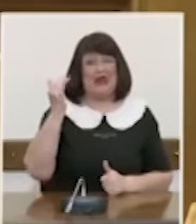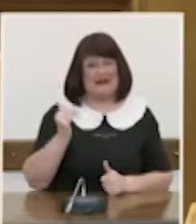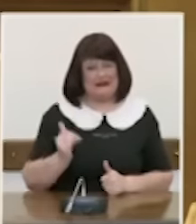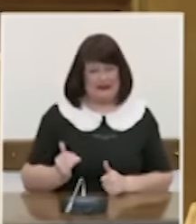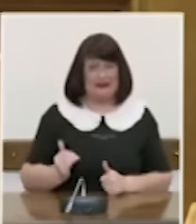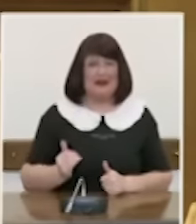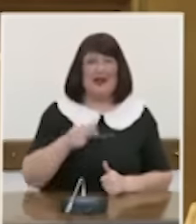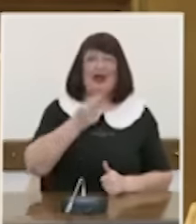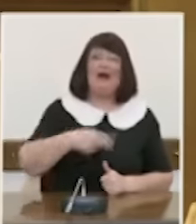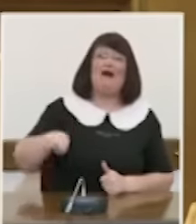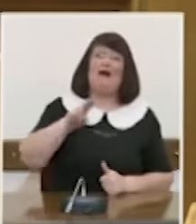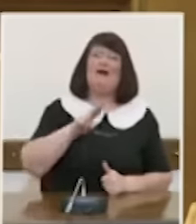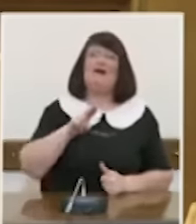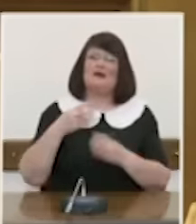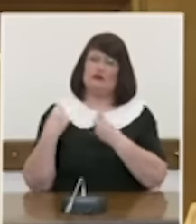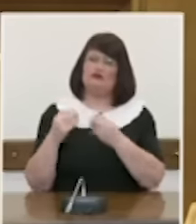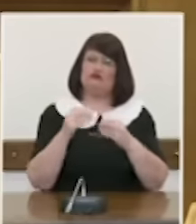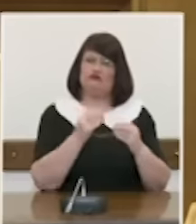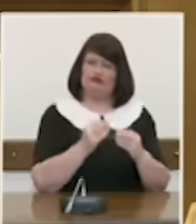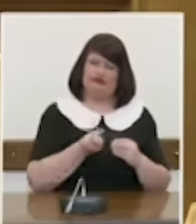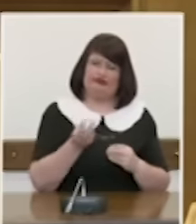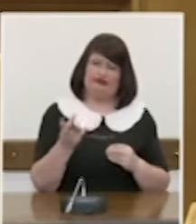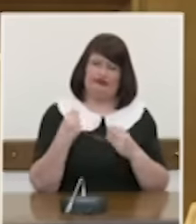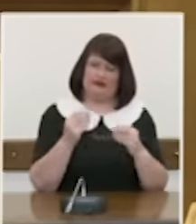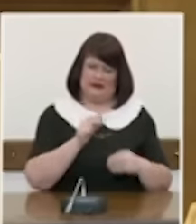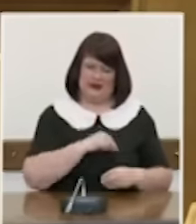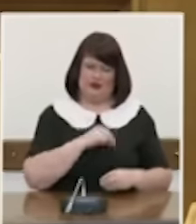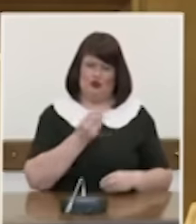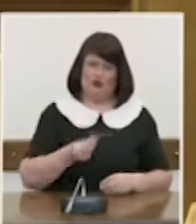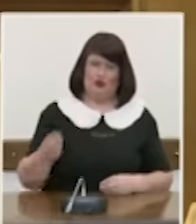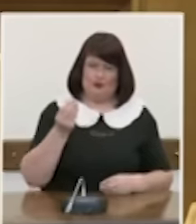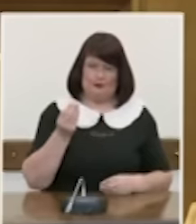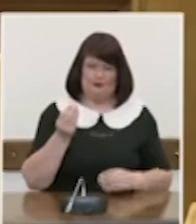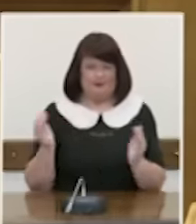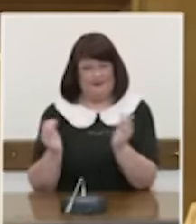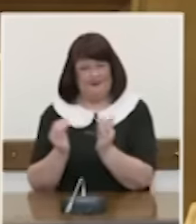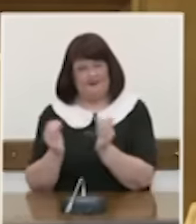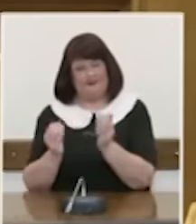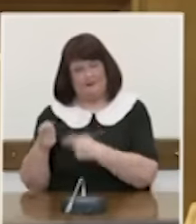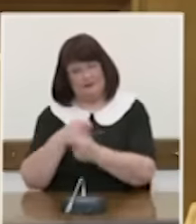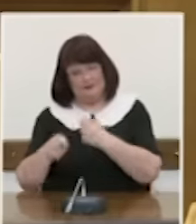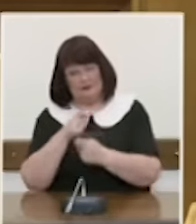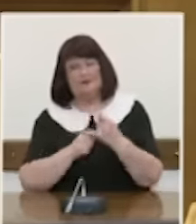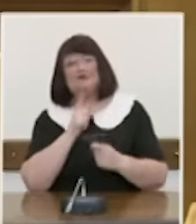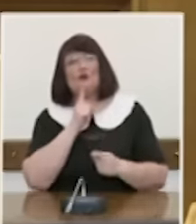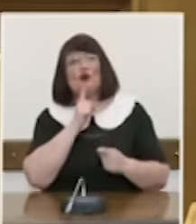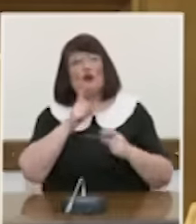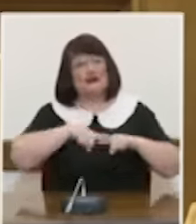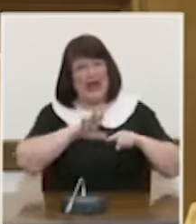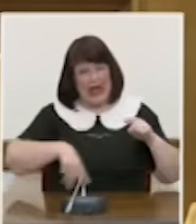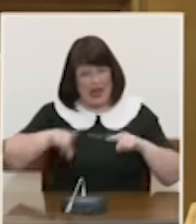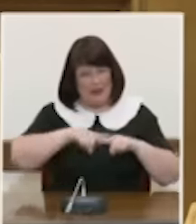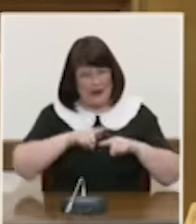των πωλήσεων και έτσι και το κέρδος τους, ενώ στις πιο μικρές αγορές όπως η ελληνική, που μπορεί